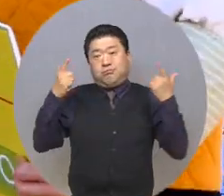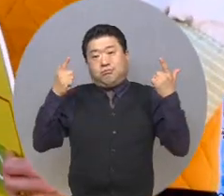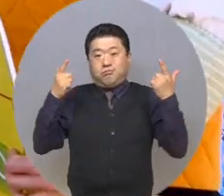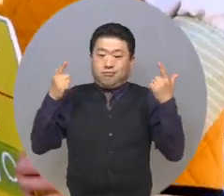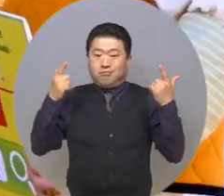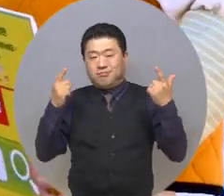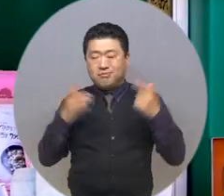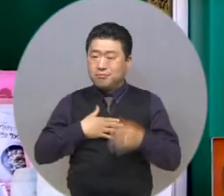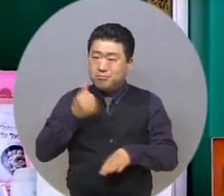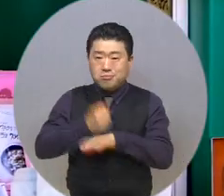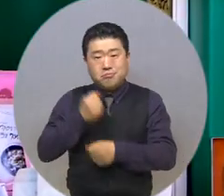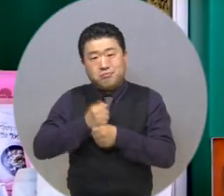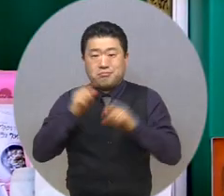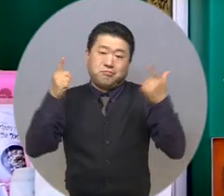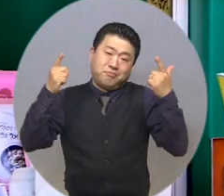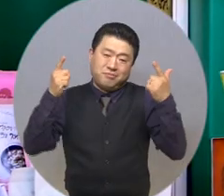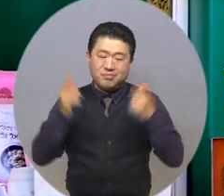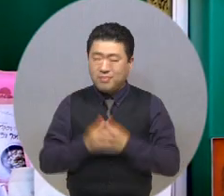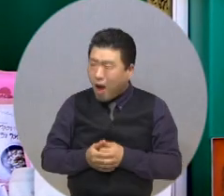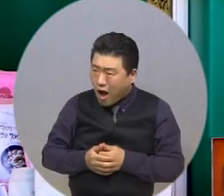예, 내가 만든 게 아니에요.